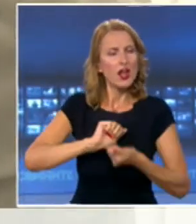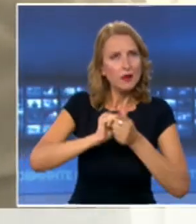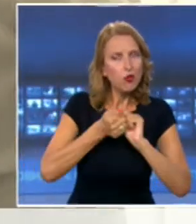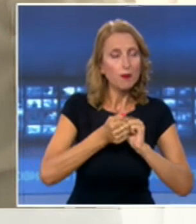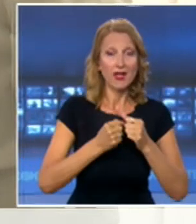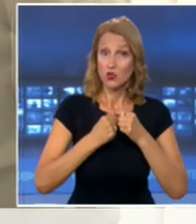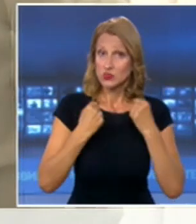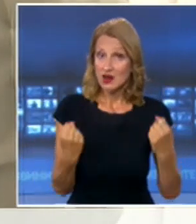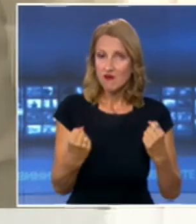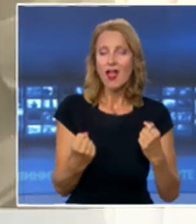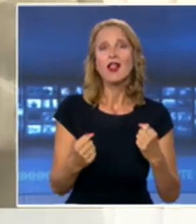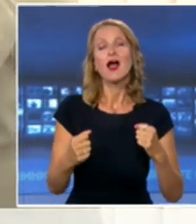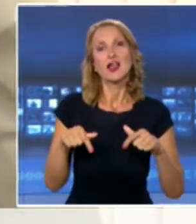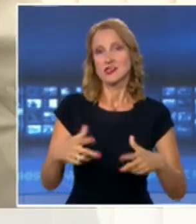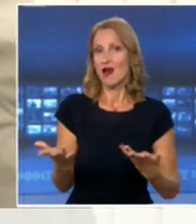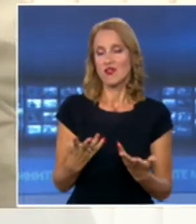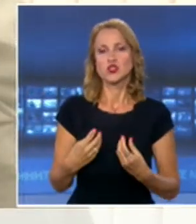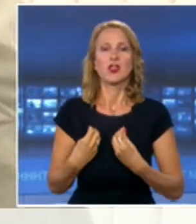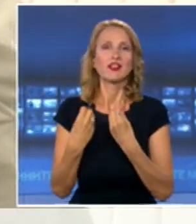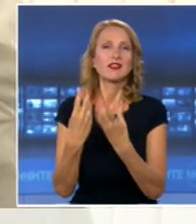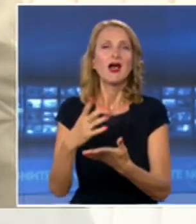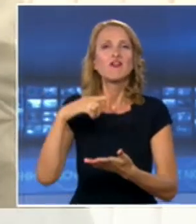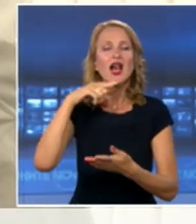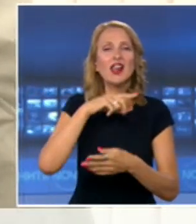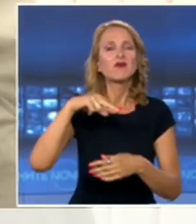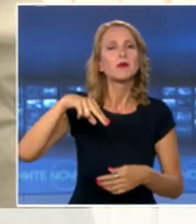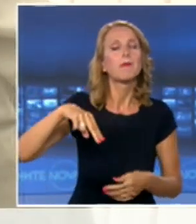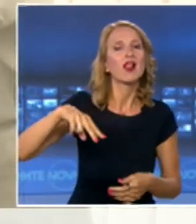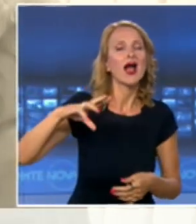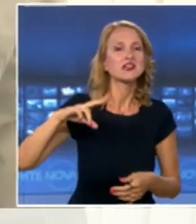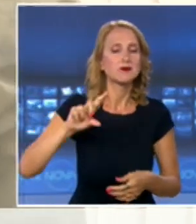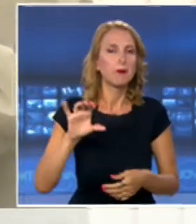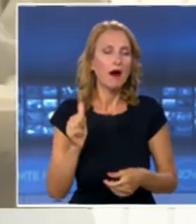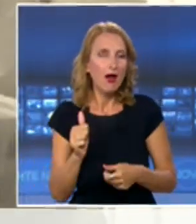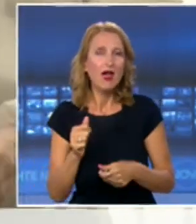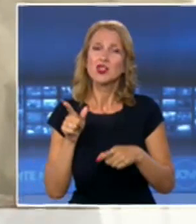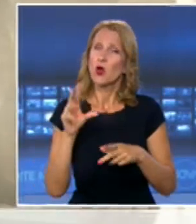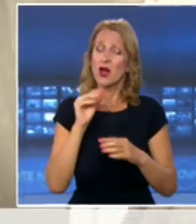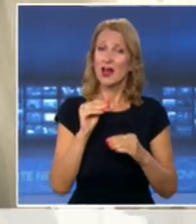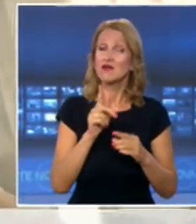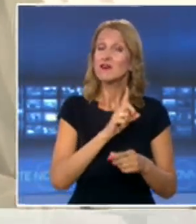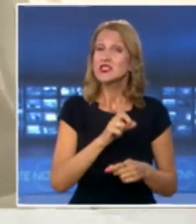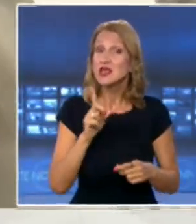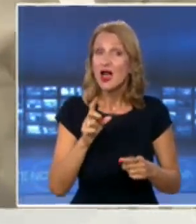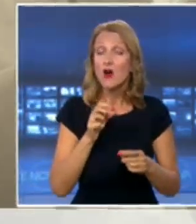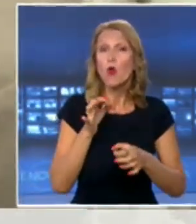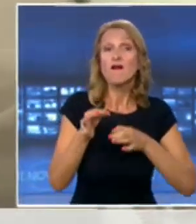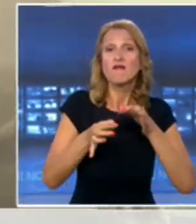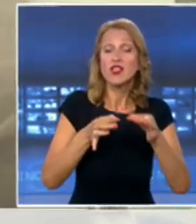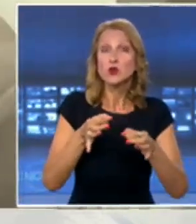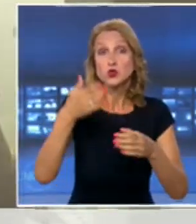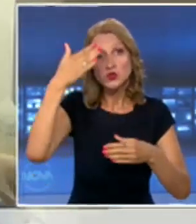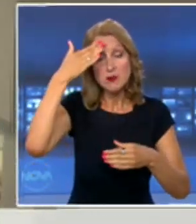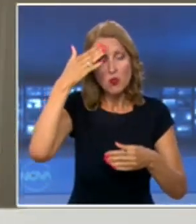като дарява кръвна плазма. Затова според него е погрешно коронавирусът да бъде сравняван с грип. Всяко вирусно заболяване след